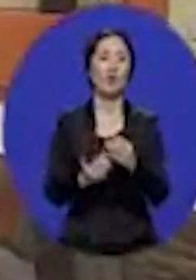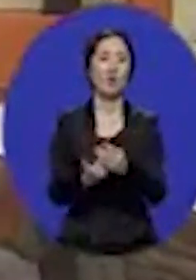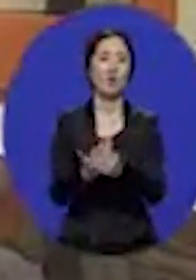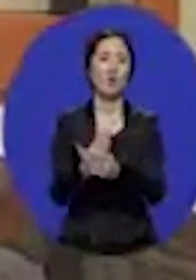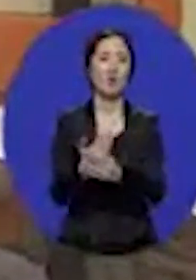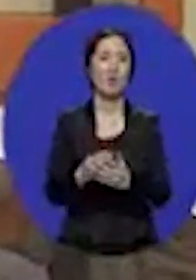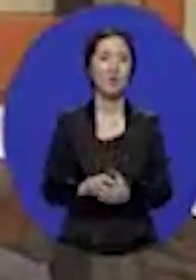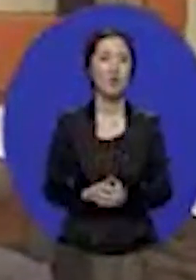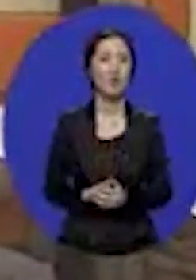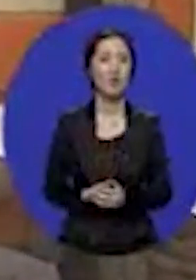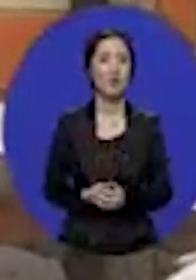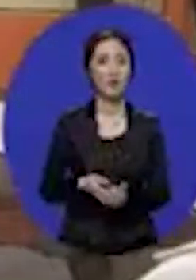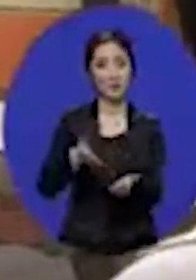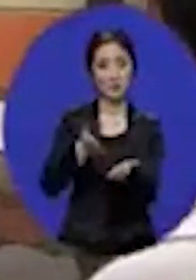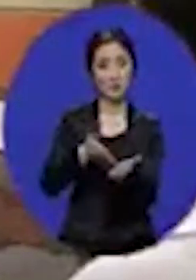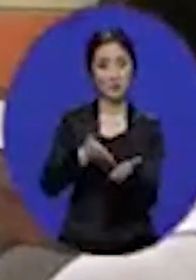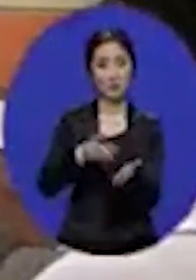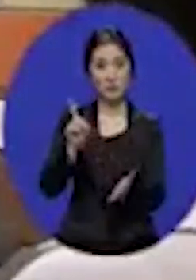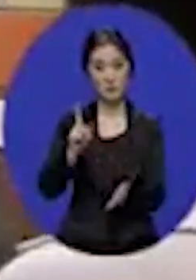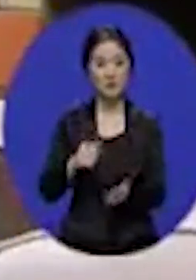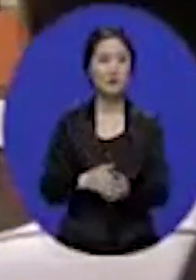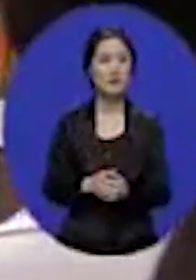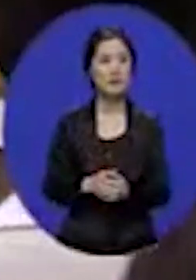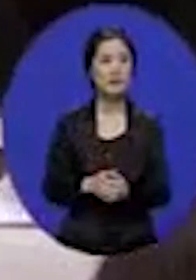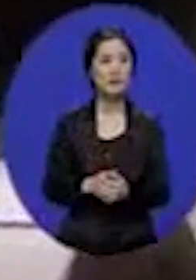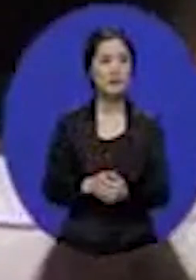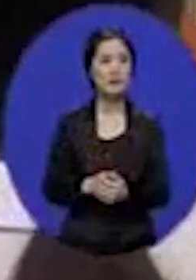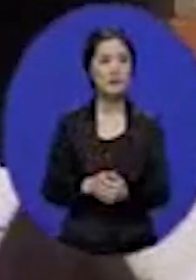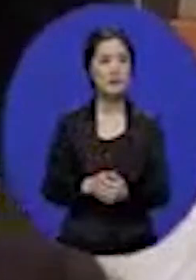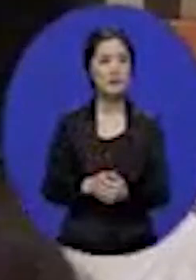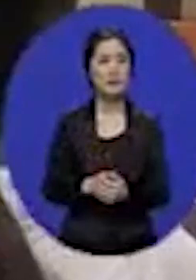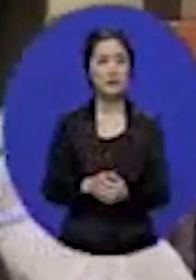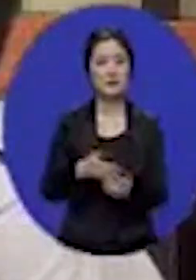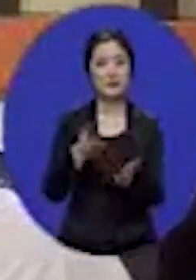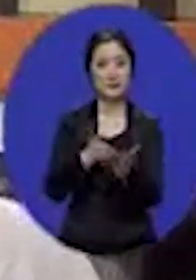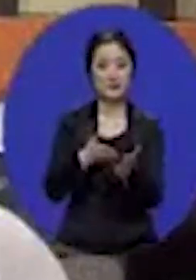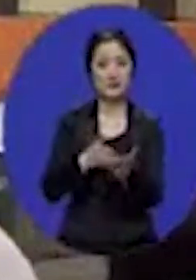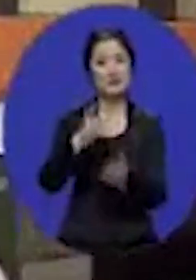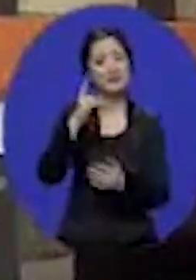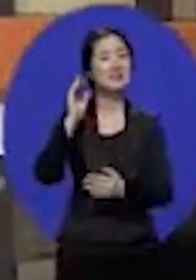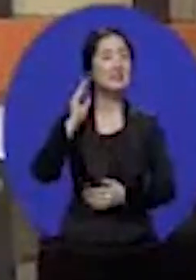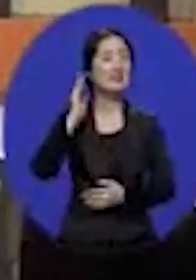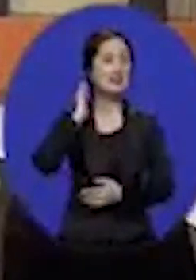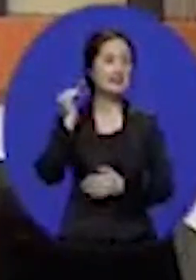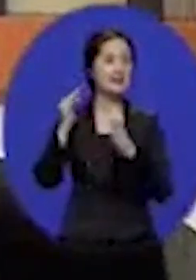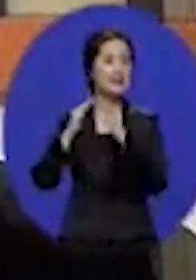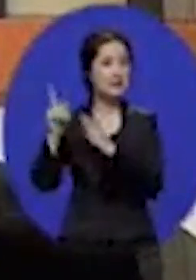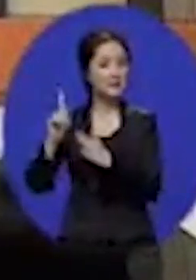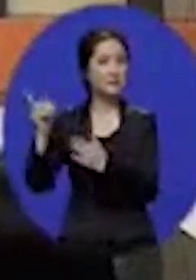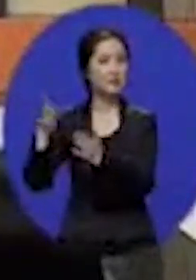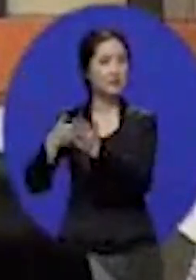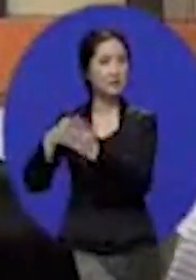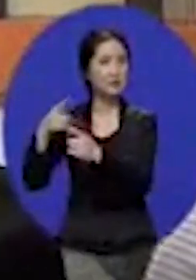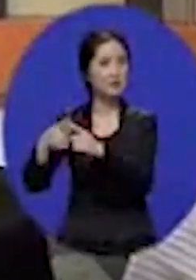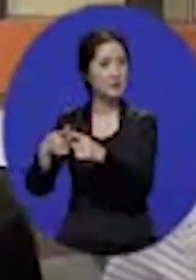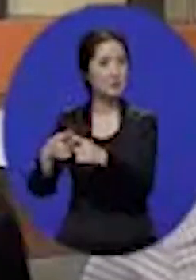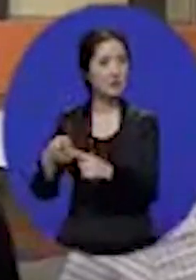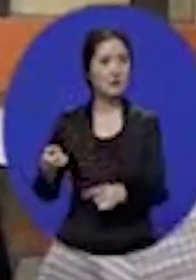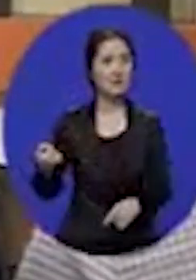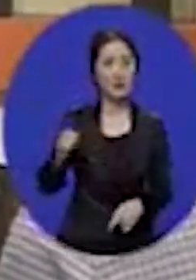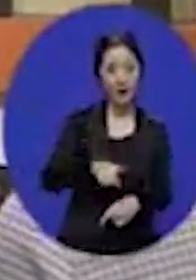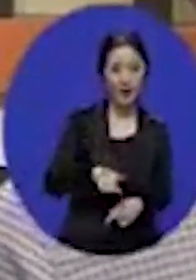뉴스를 하는데 지방에서는 끊고 해요. 뭐 청와대에서 오늘 무슨 대통령은 뭐 기자회견을 하고다 딱 끊고 이어서